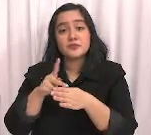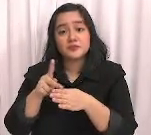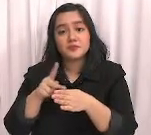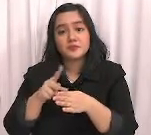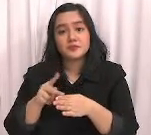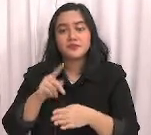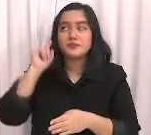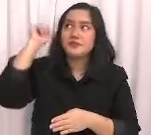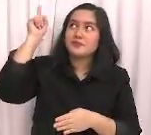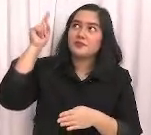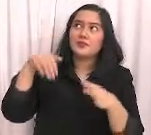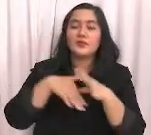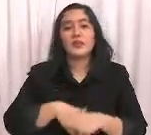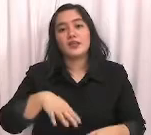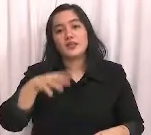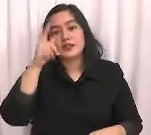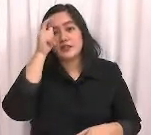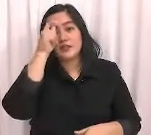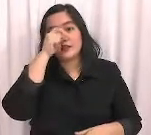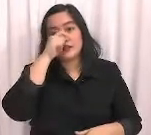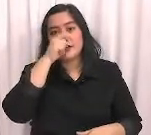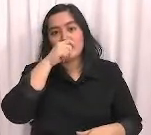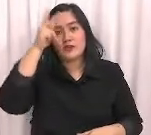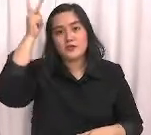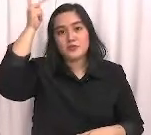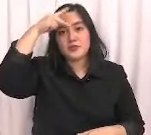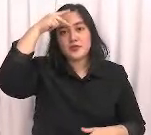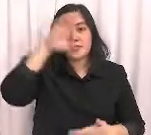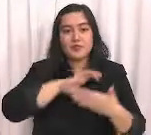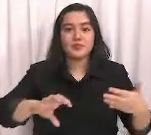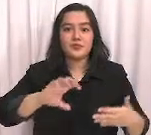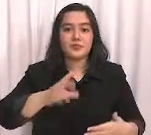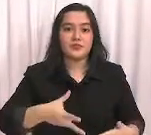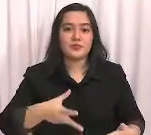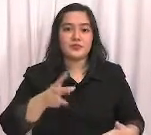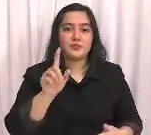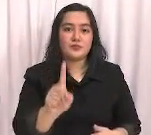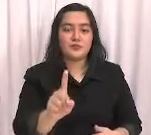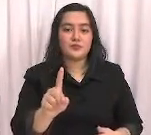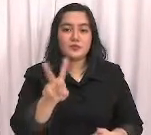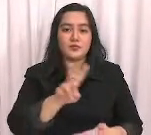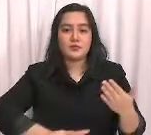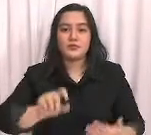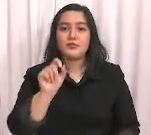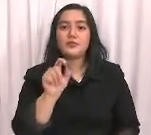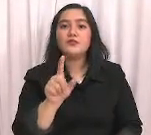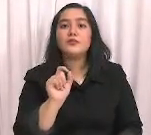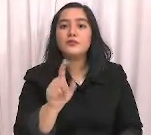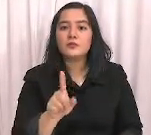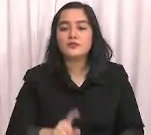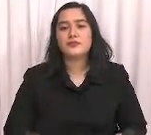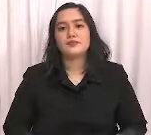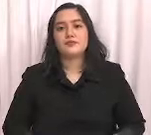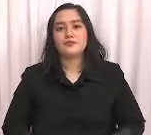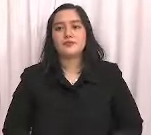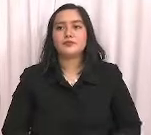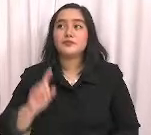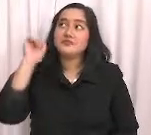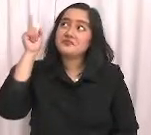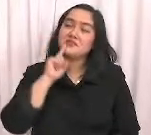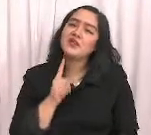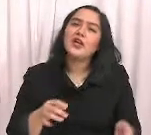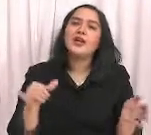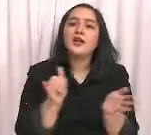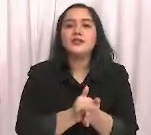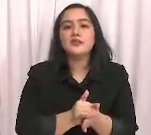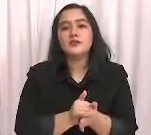ng kanyang asawa ay tumitiwala sa kanya at siya'y hindi kukulangin ng pakinabang. Para